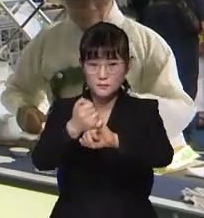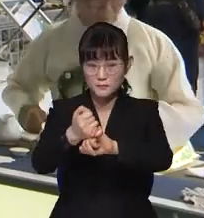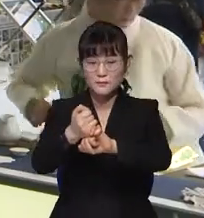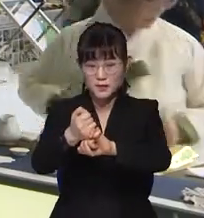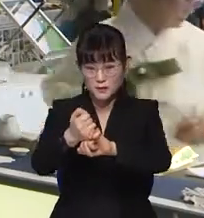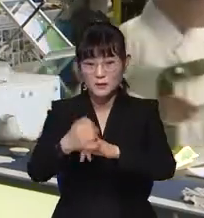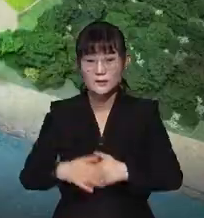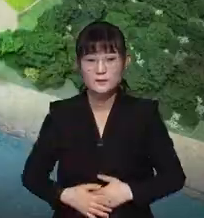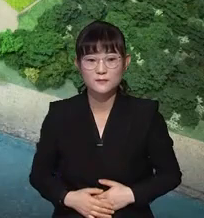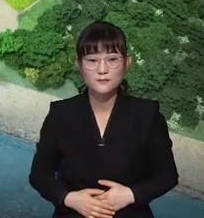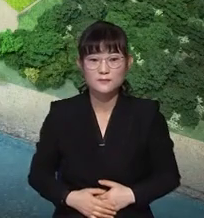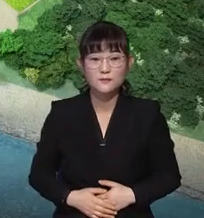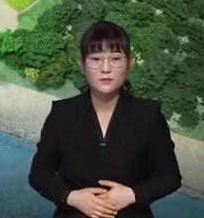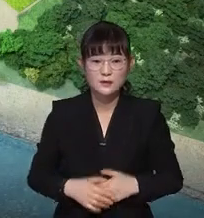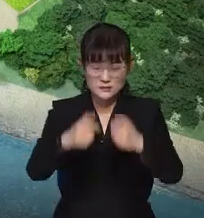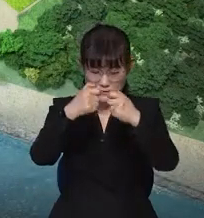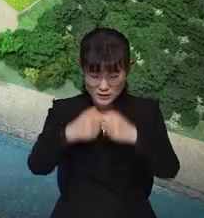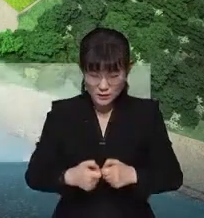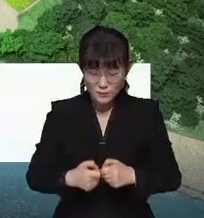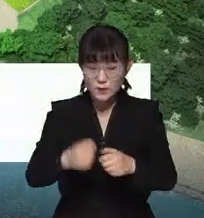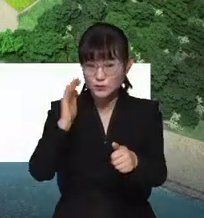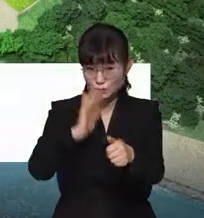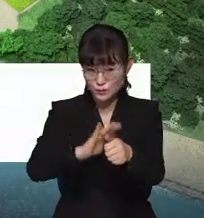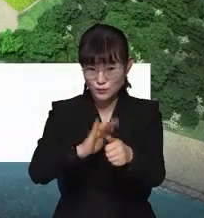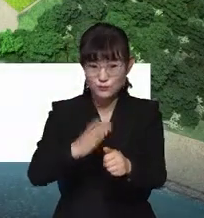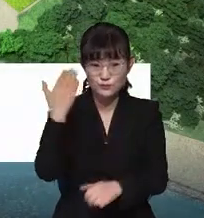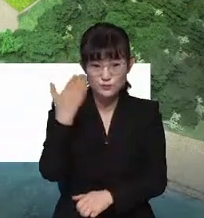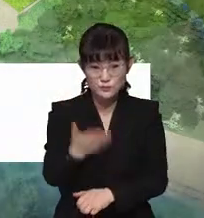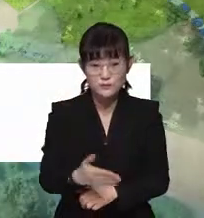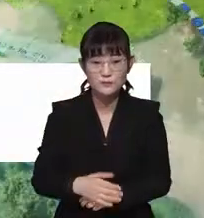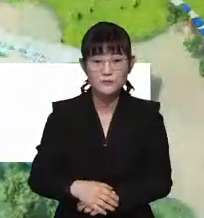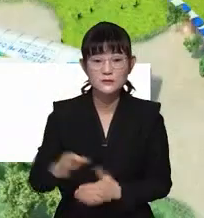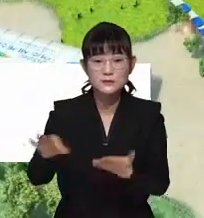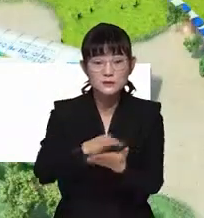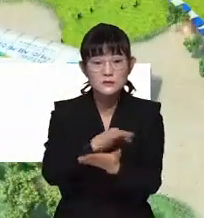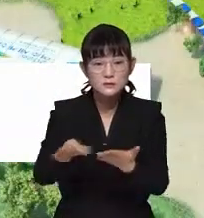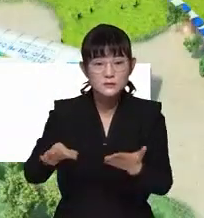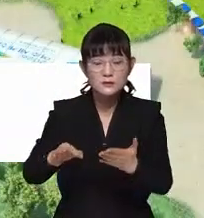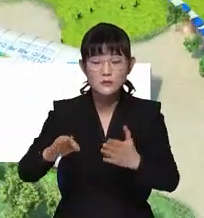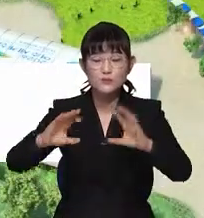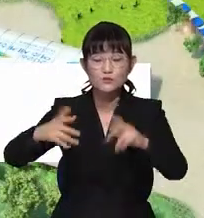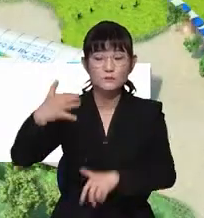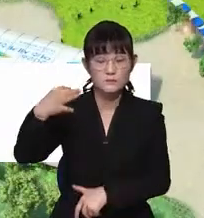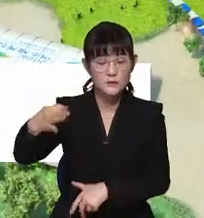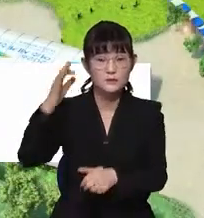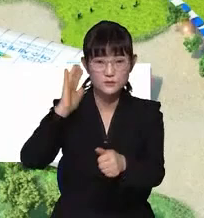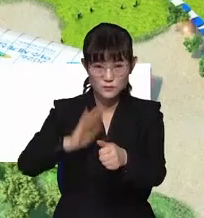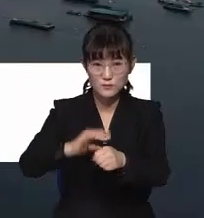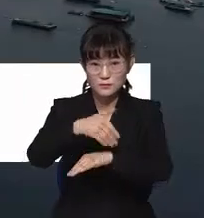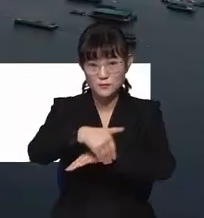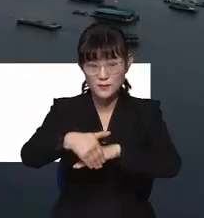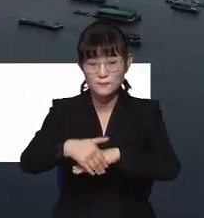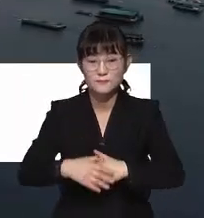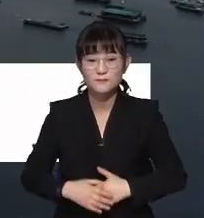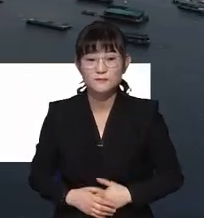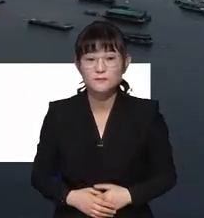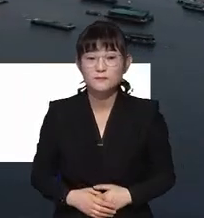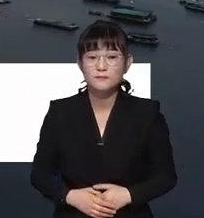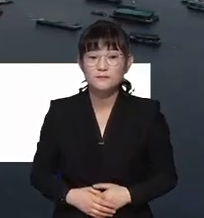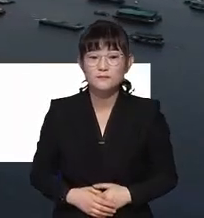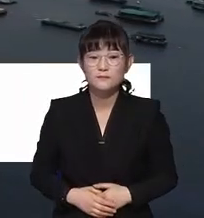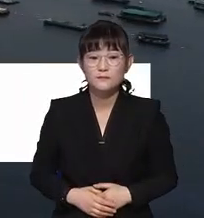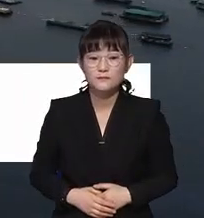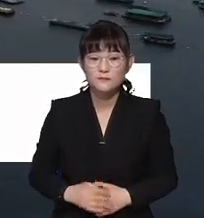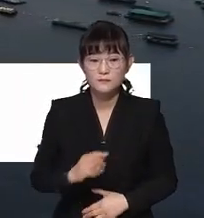밝혔습니다. 조직적인 지원을 저희가 하게 되고요. 아울러 재정적인 국비 지원도 이루어지게 될 예정입니다.